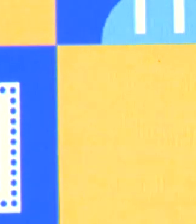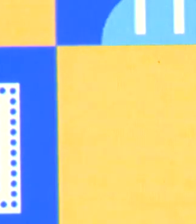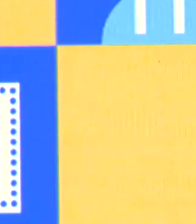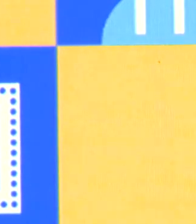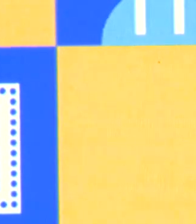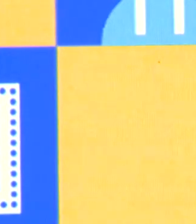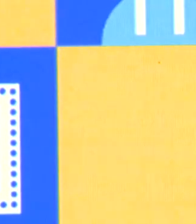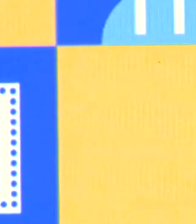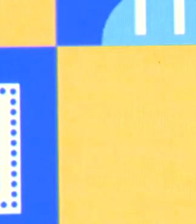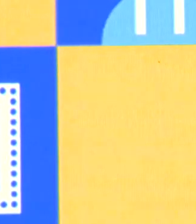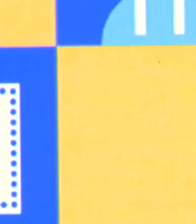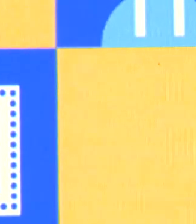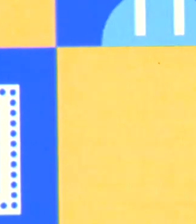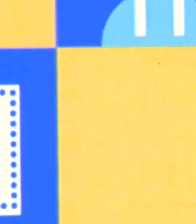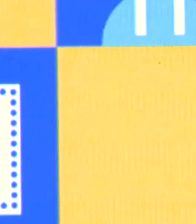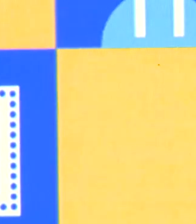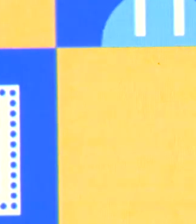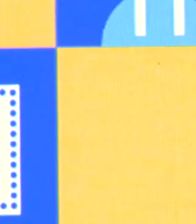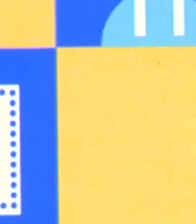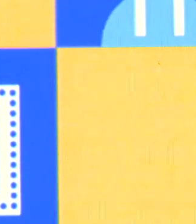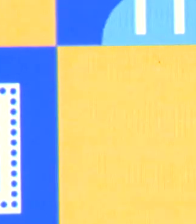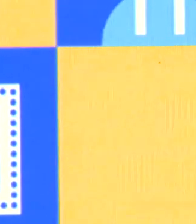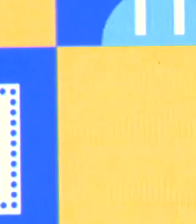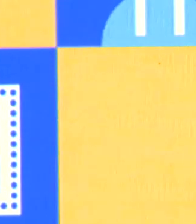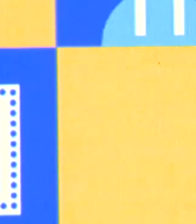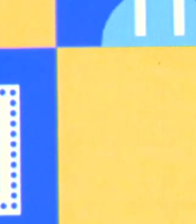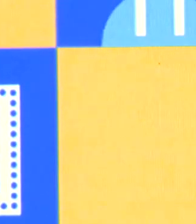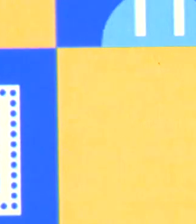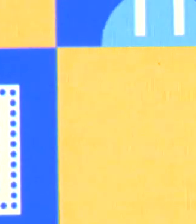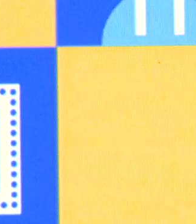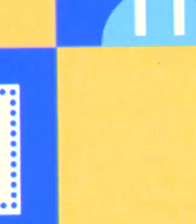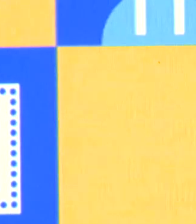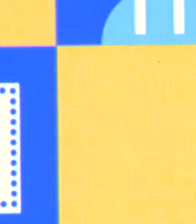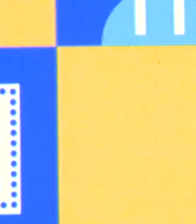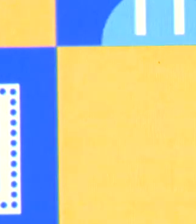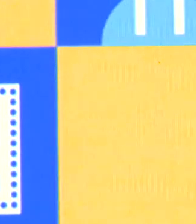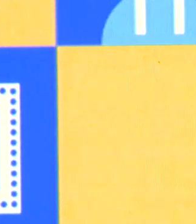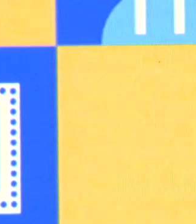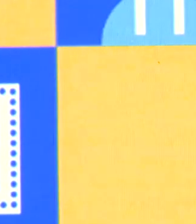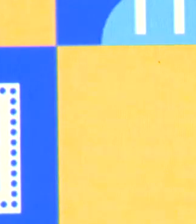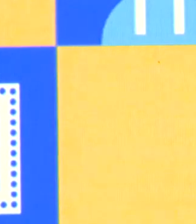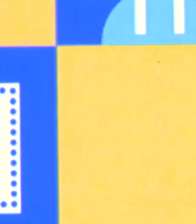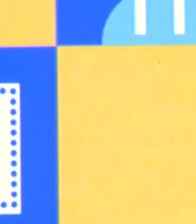കേരളത്തിൻ്റെ ആരോഗ്യവും വനിതാ ശിശു വികസനവും വകുപ്പ് മന്ത്രി ശ്രീമതി വീണ ജോർജ്,